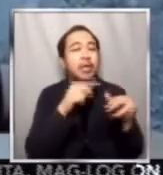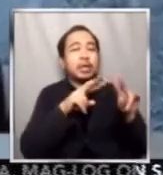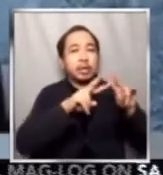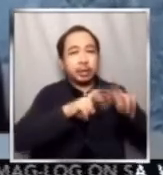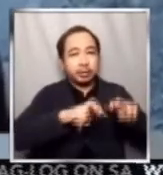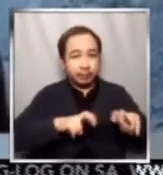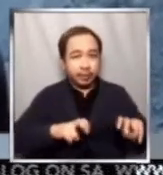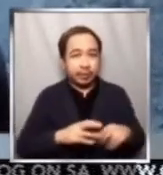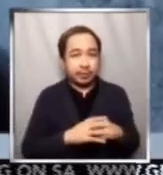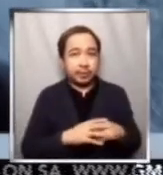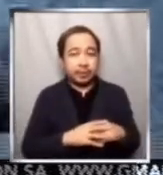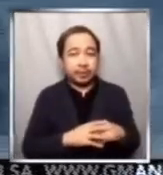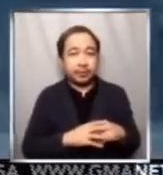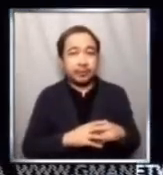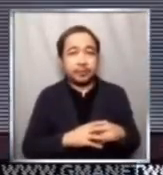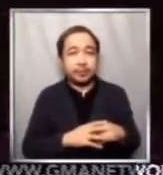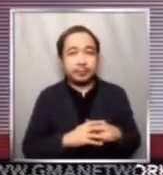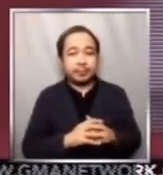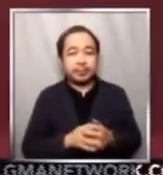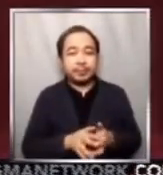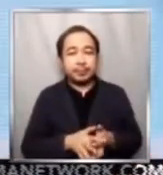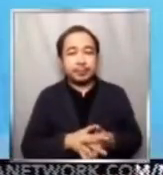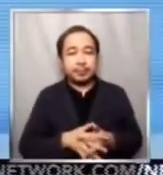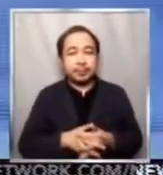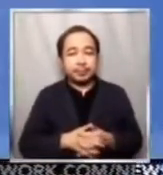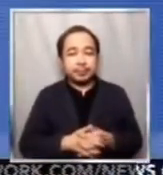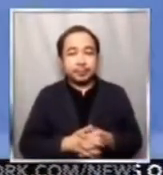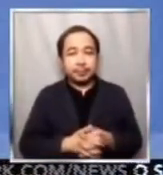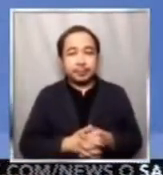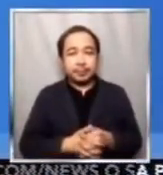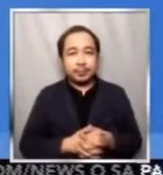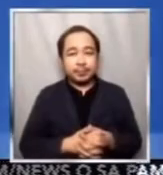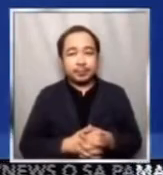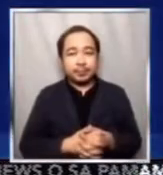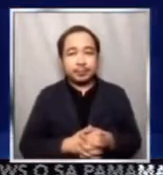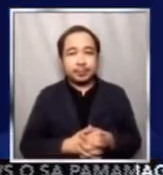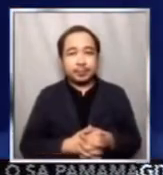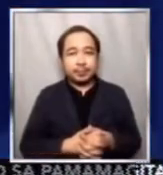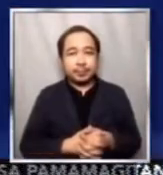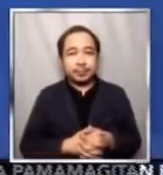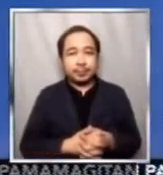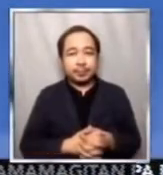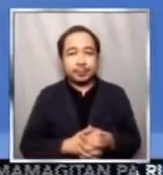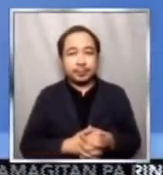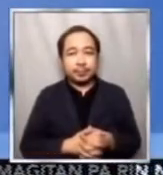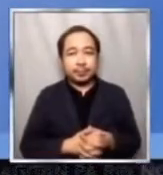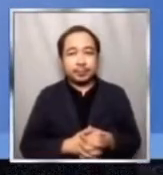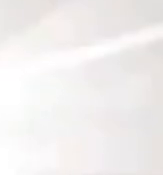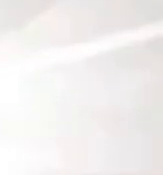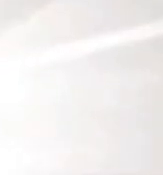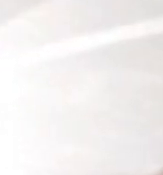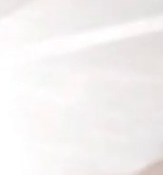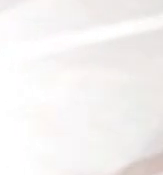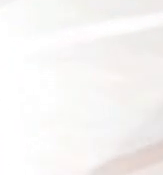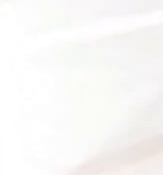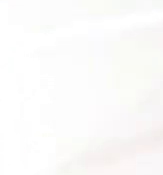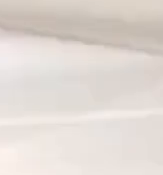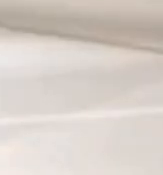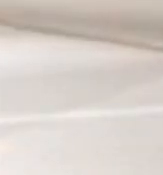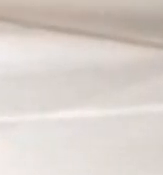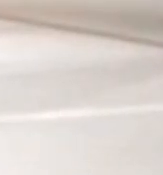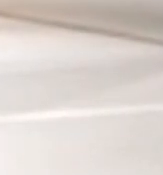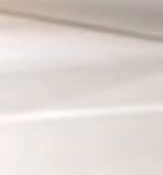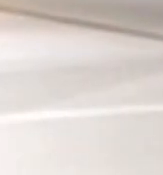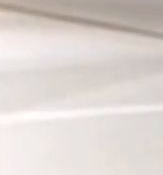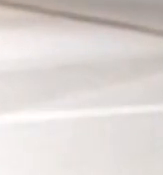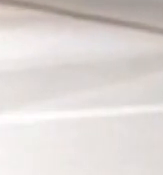GMA Regional TV, Balitang Bisdak, ako si Femery Dumabok, nakatutok 24 oras.